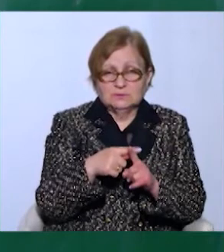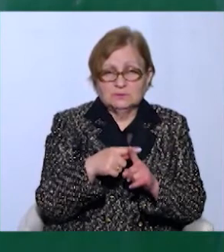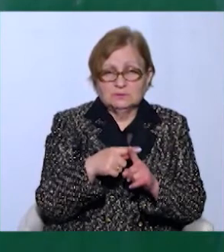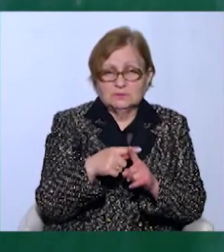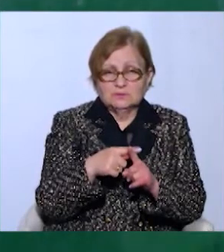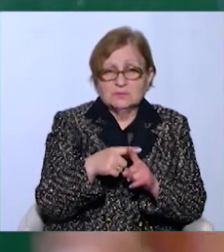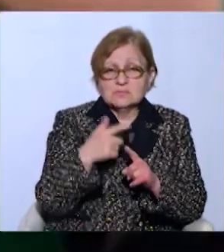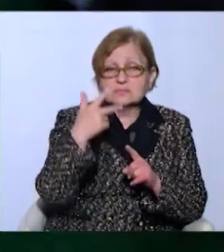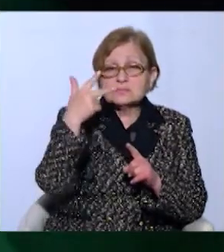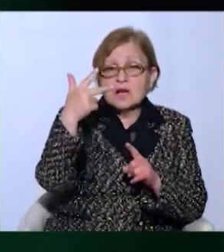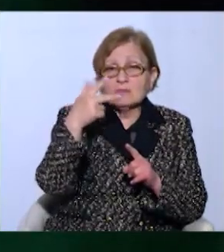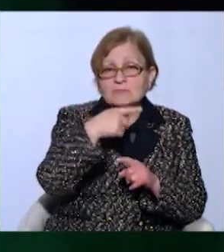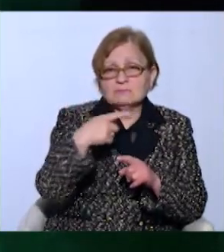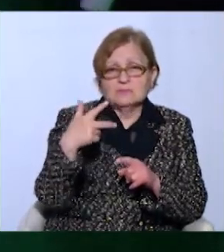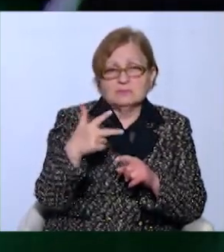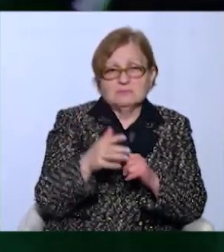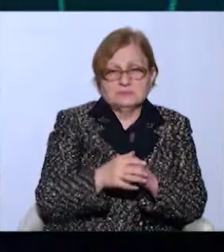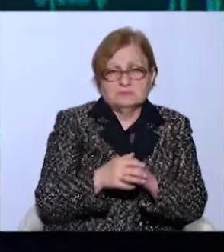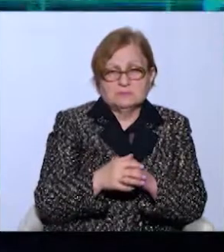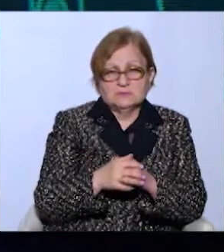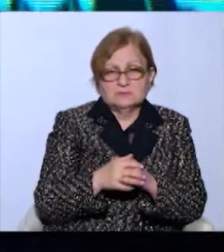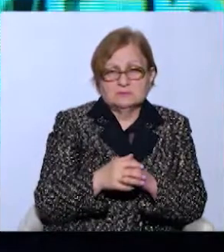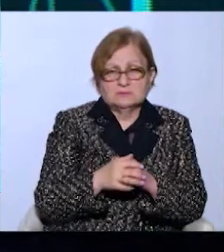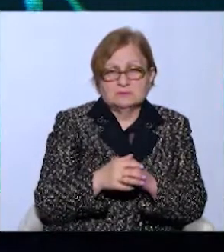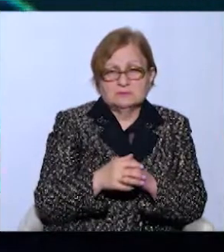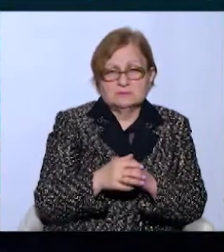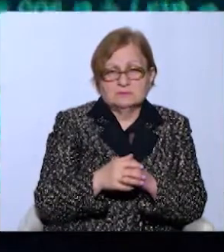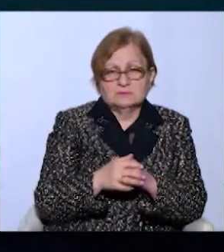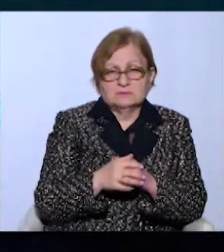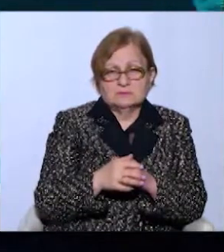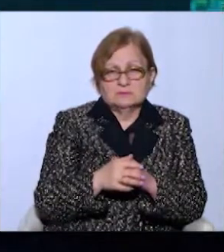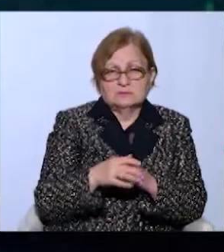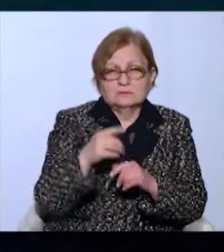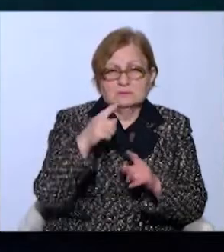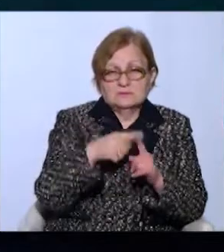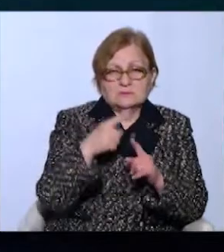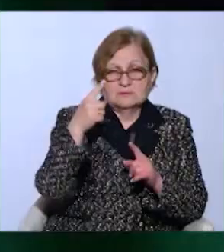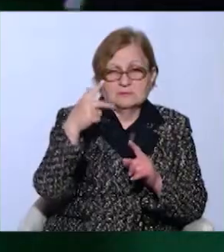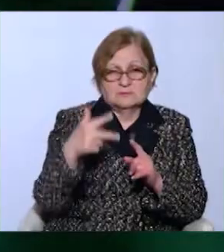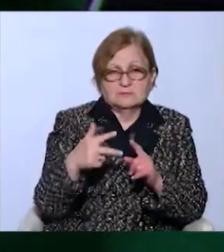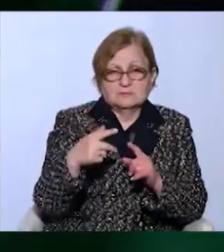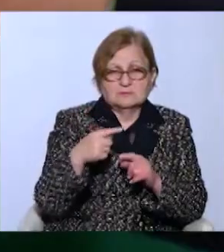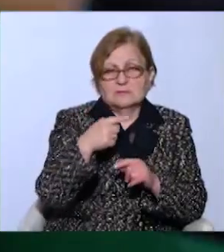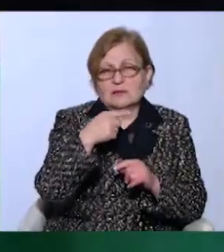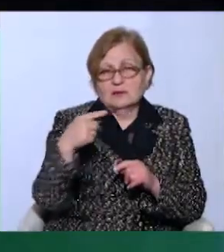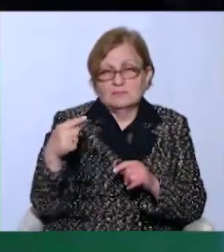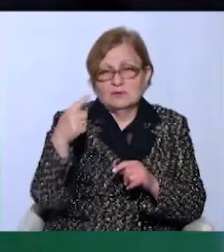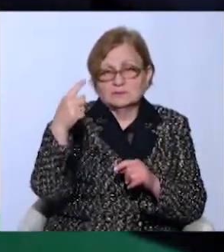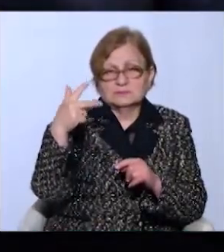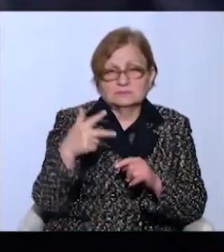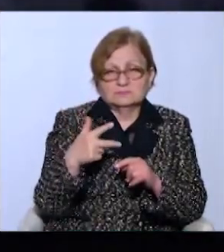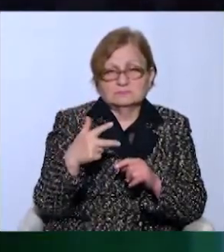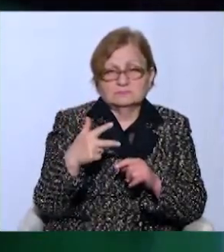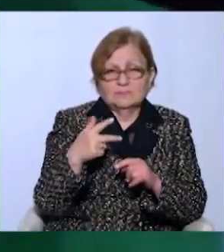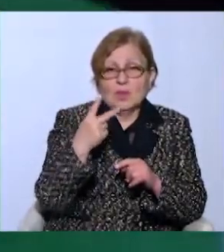3 mesameti 3 mesameti mash damatebuli 1 mesameti da gamoklebuli 1 meoredi ai khedavt ai